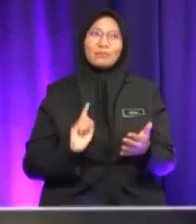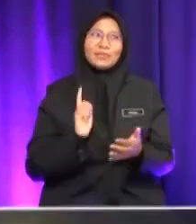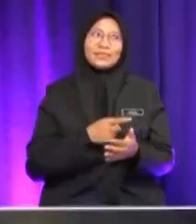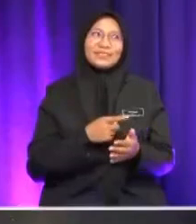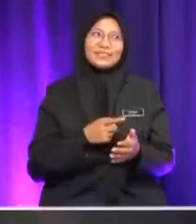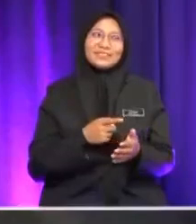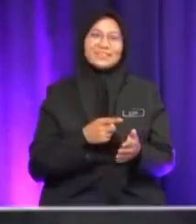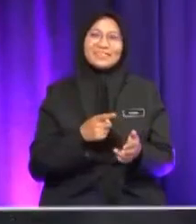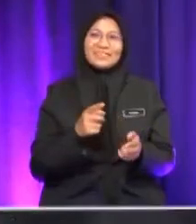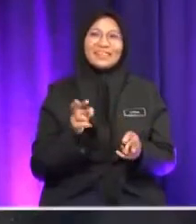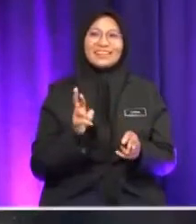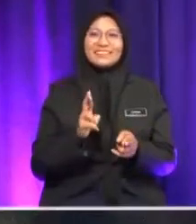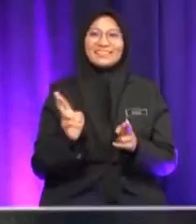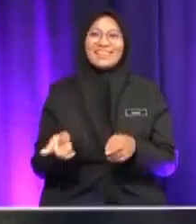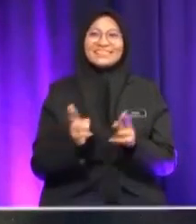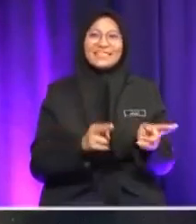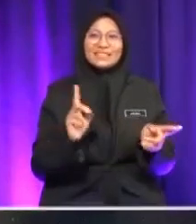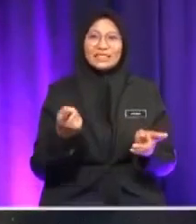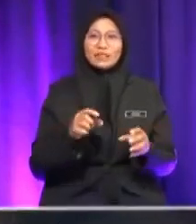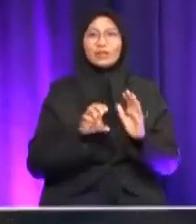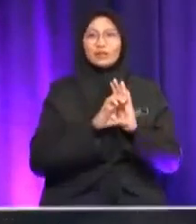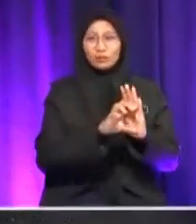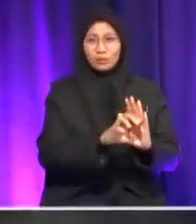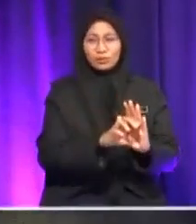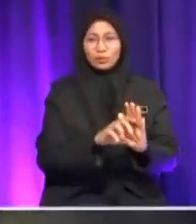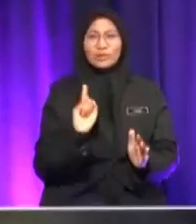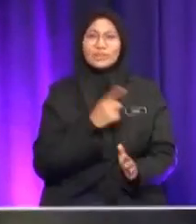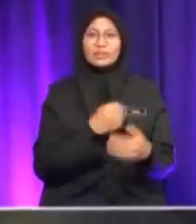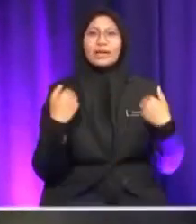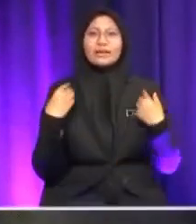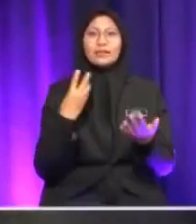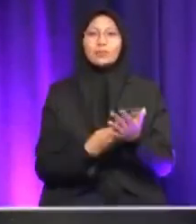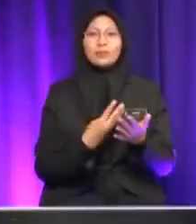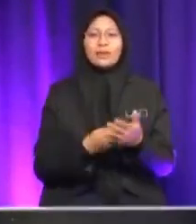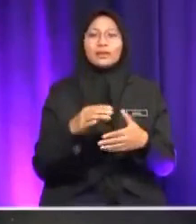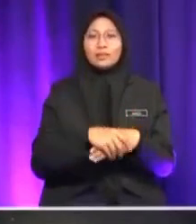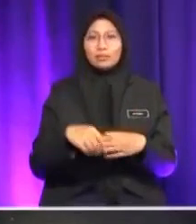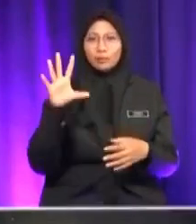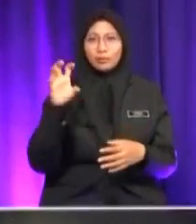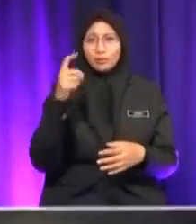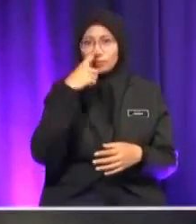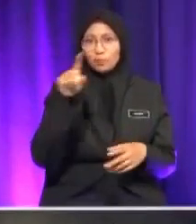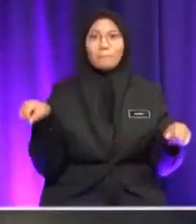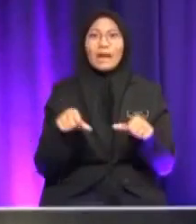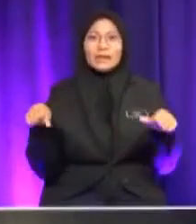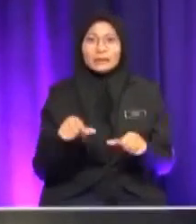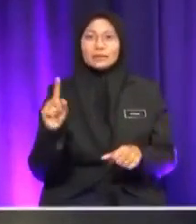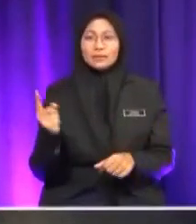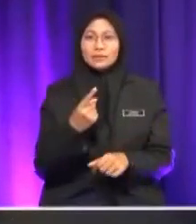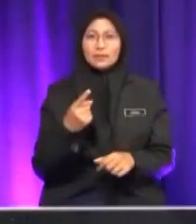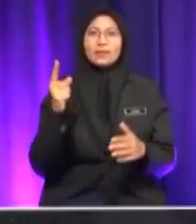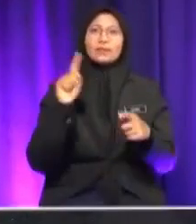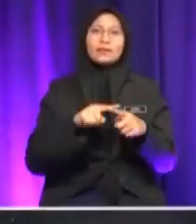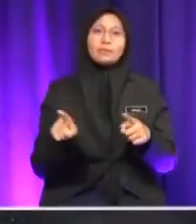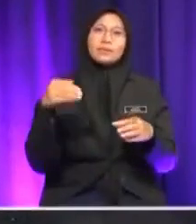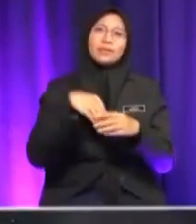cikgu. Ya, betul. Asalnya kita nak beli barang untuk RM50. Betul. Hanya barang masakan. Betul. Masuk dalam kedai, coklat,